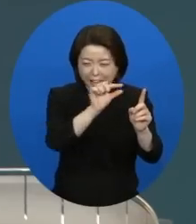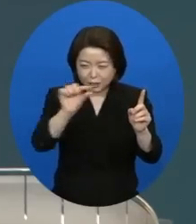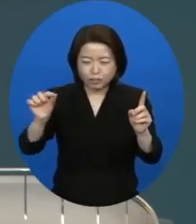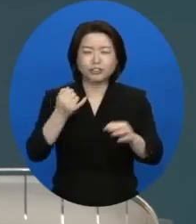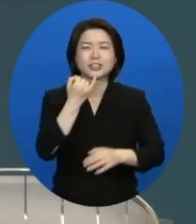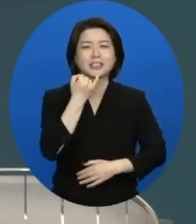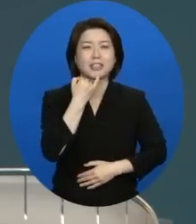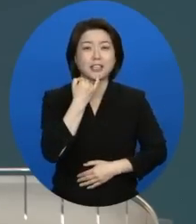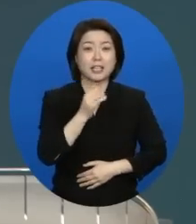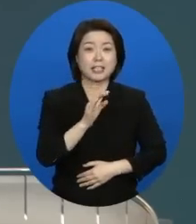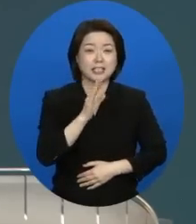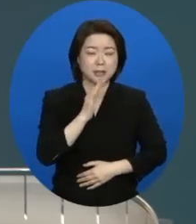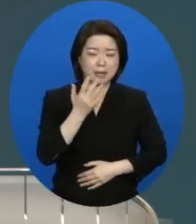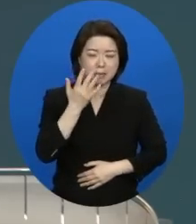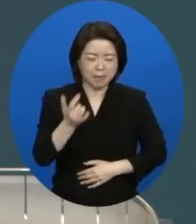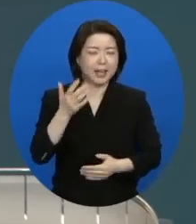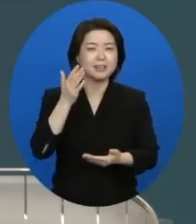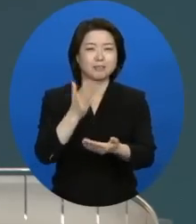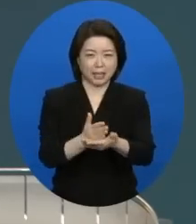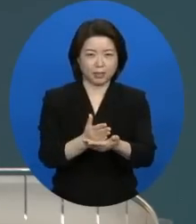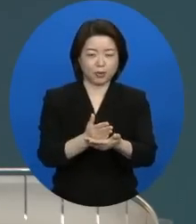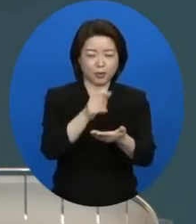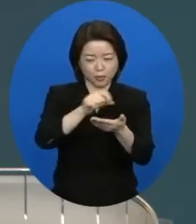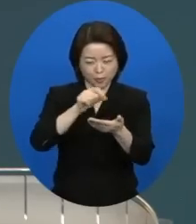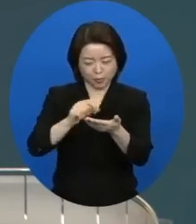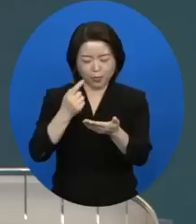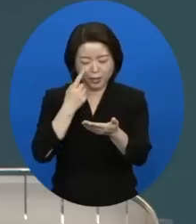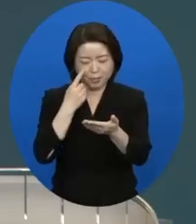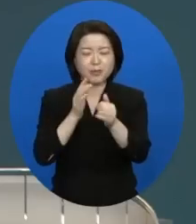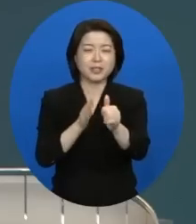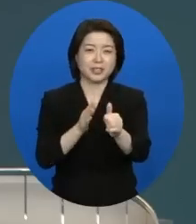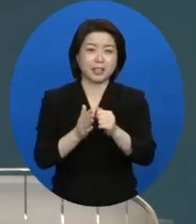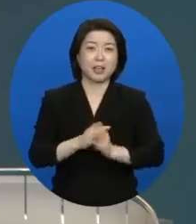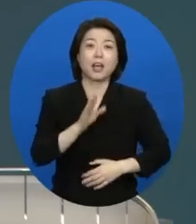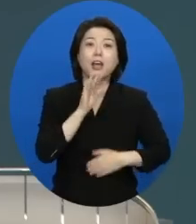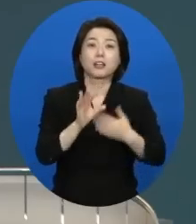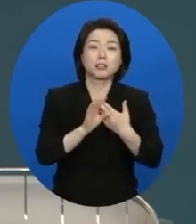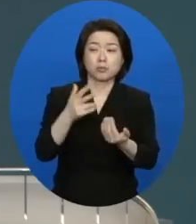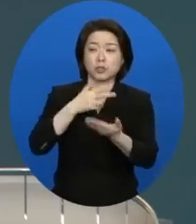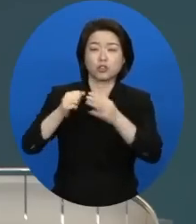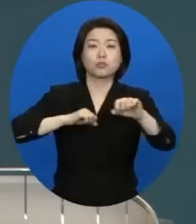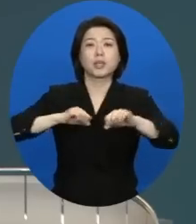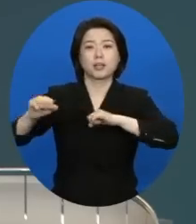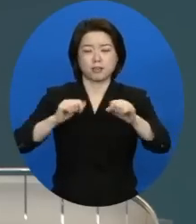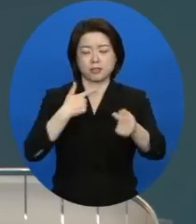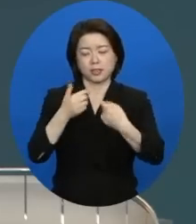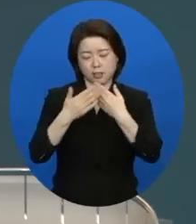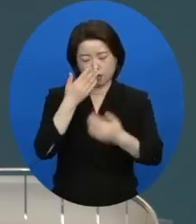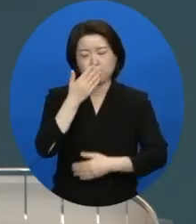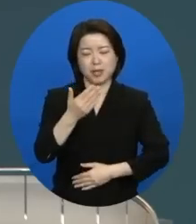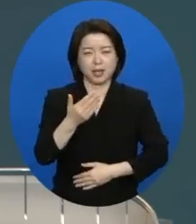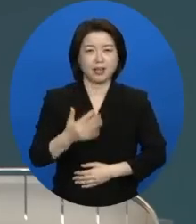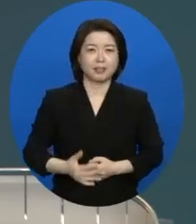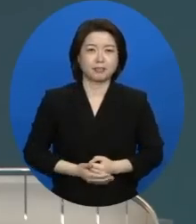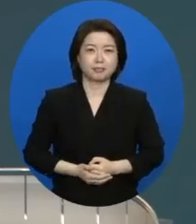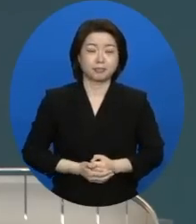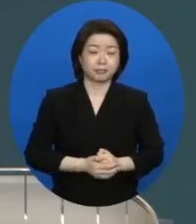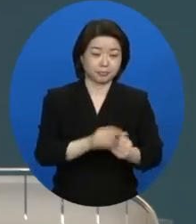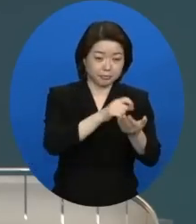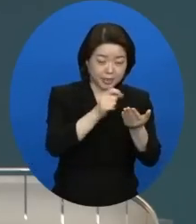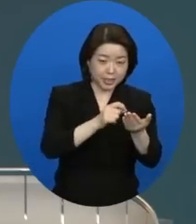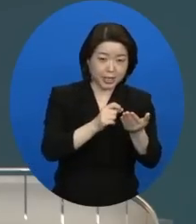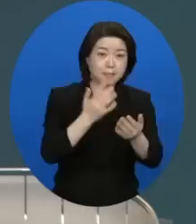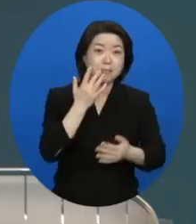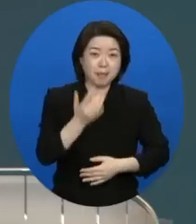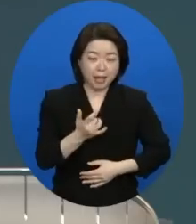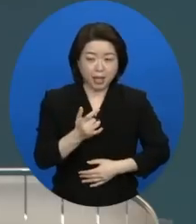줄이라도 좋으니까 진짜 빠지지 말고 쓰세요. 그래야 주님의 역사를 경험하게 돼요. 일기를 하루 안